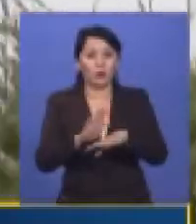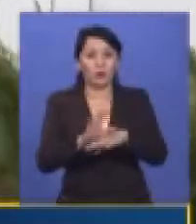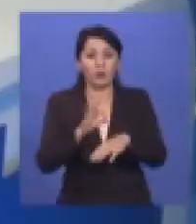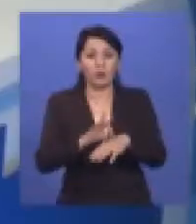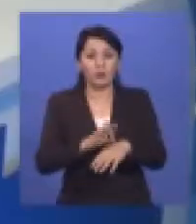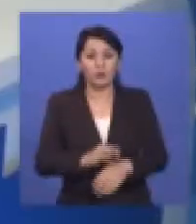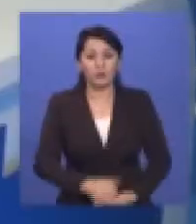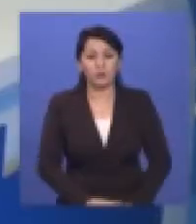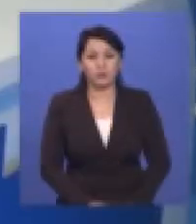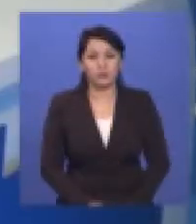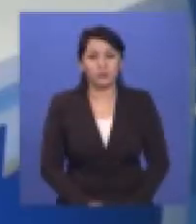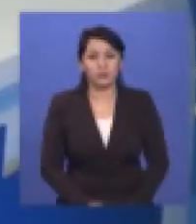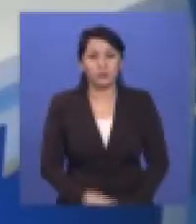ауыр.